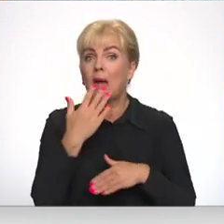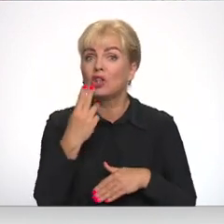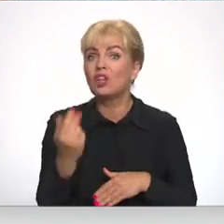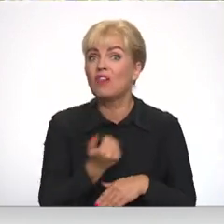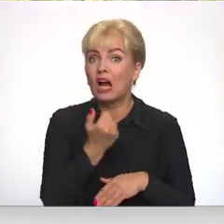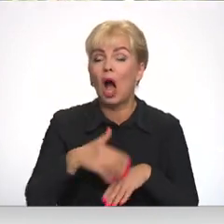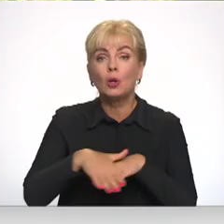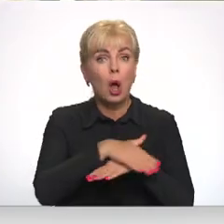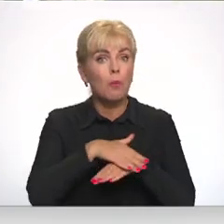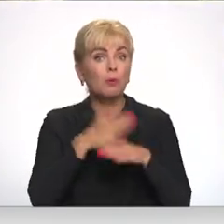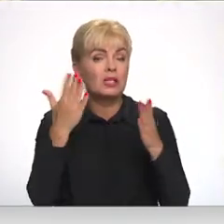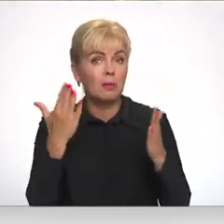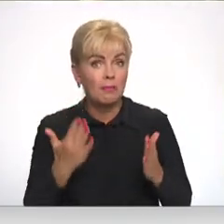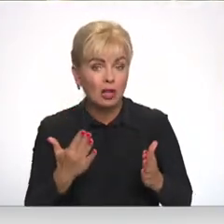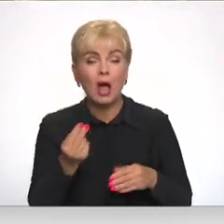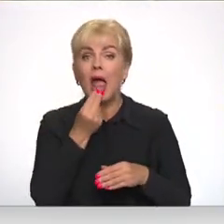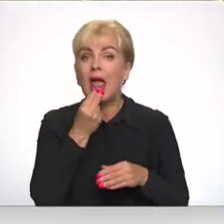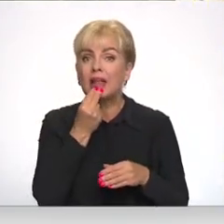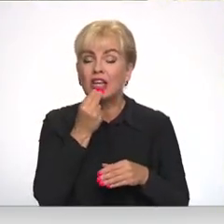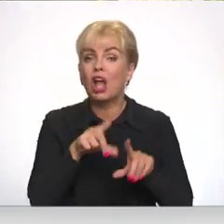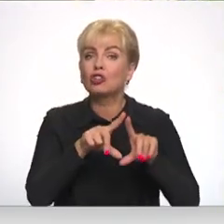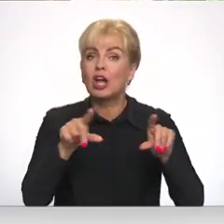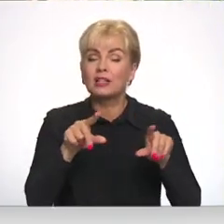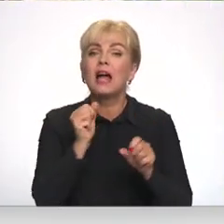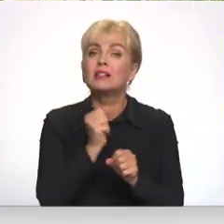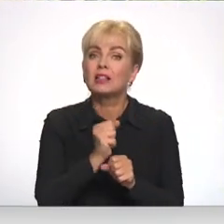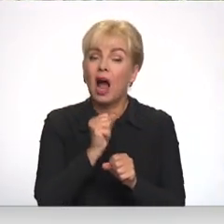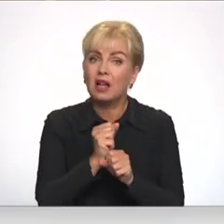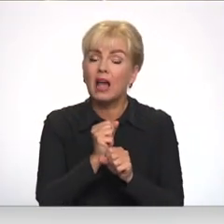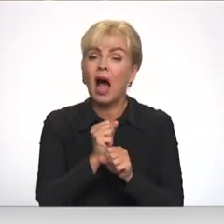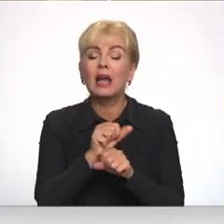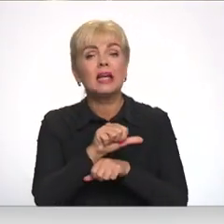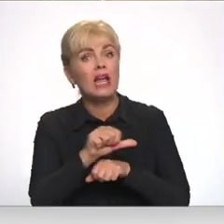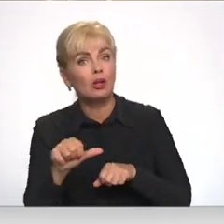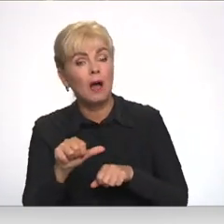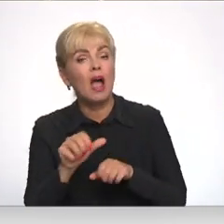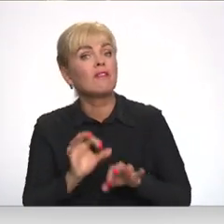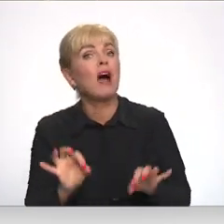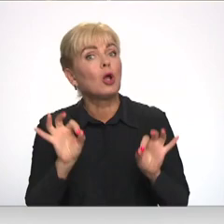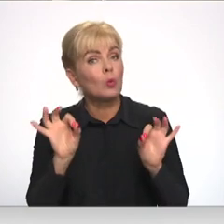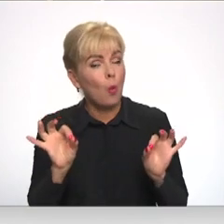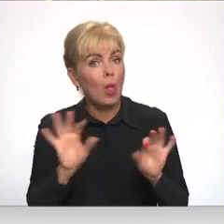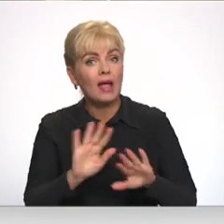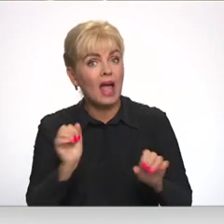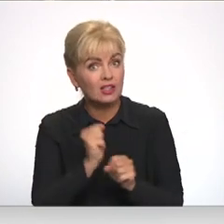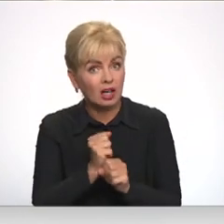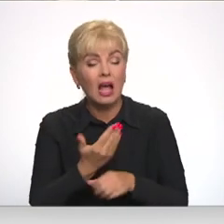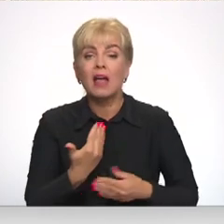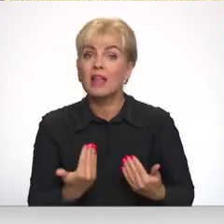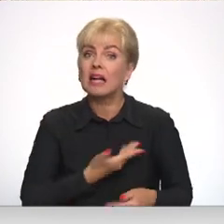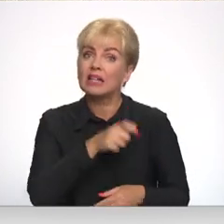gadus publiskie pasākumu un ēdināšanas iestādes strādāja ierobežot, vai nemaz. Bet šobrīd iedzīvotājiem tas viss ir